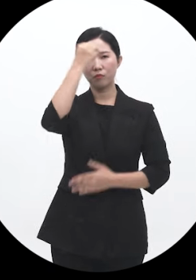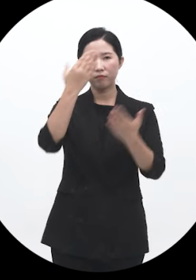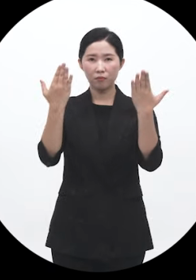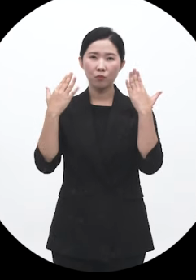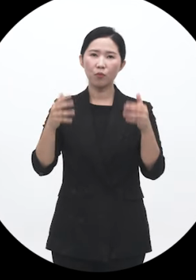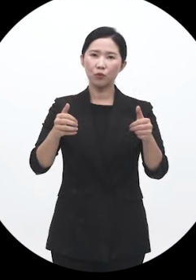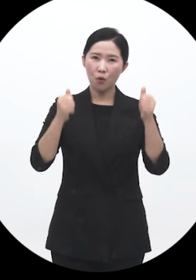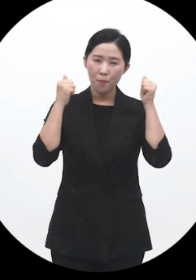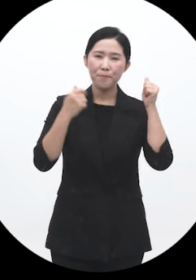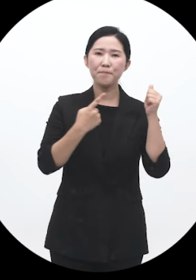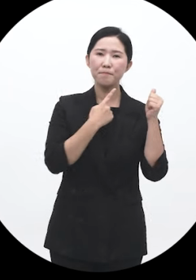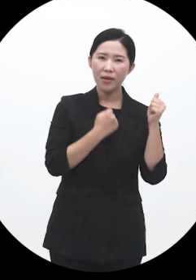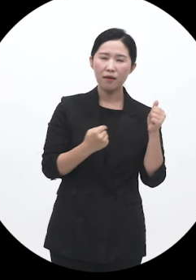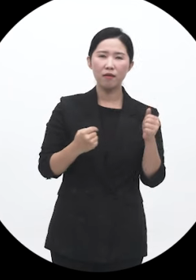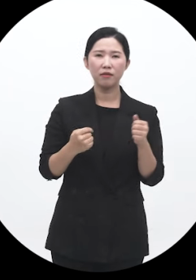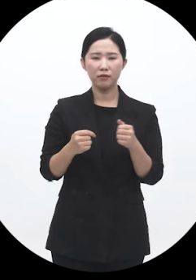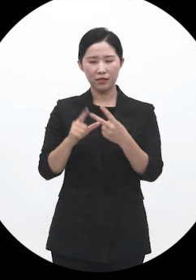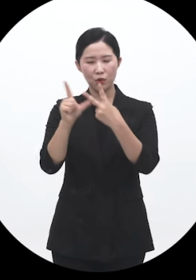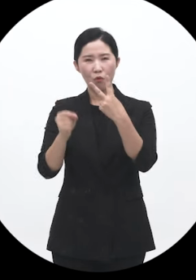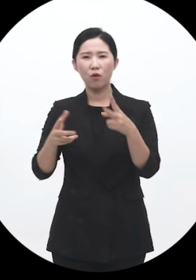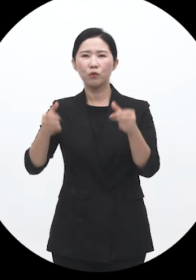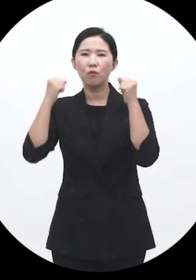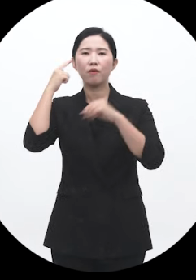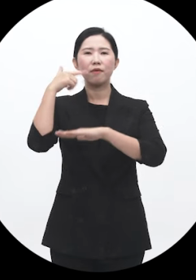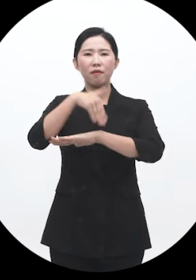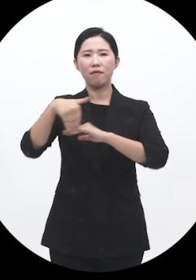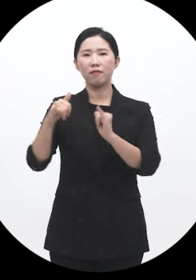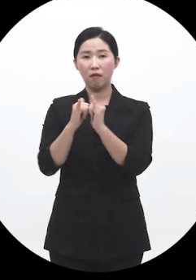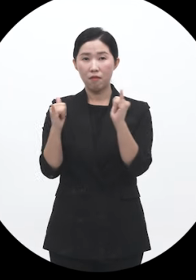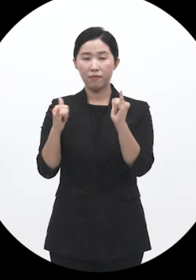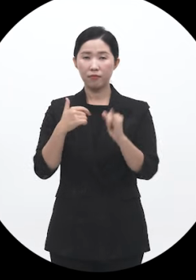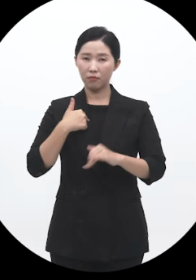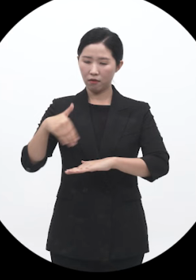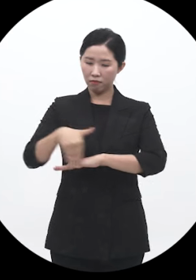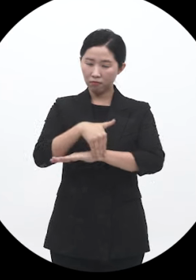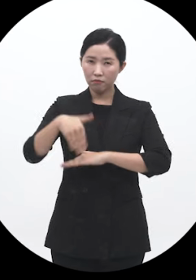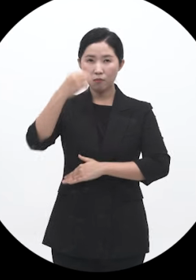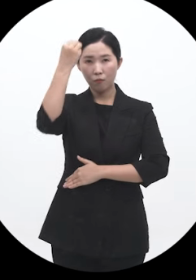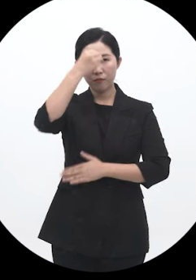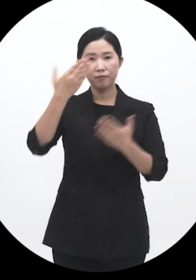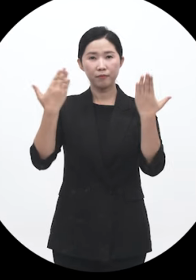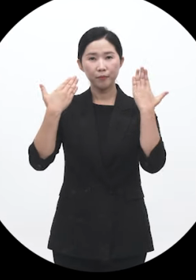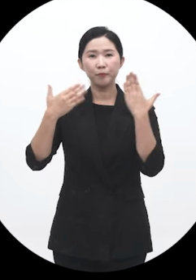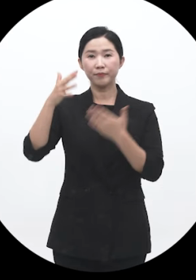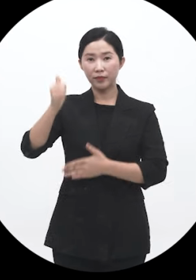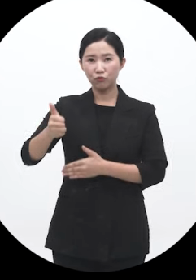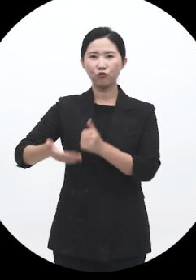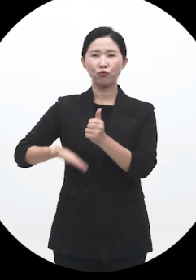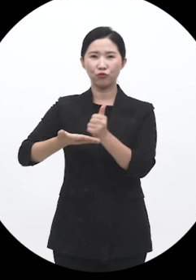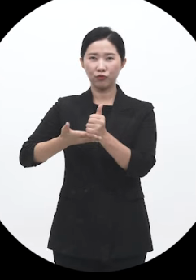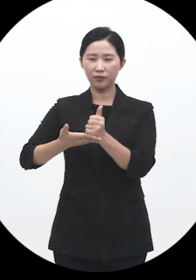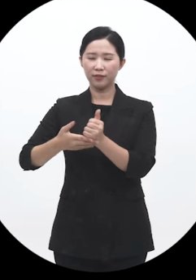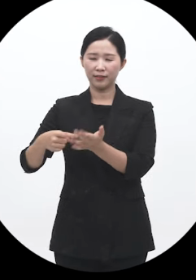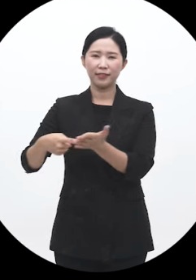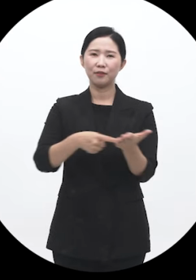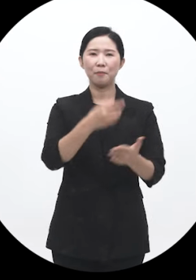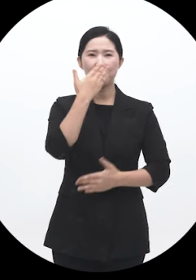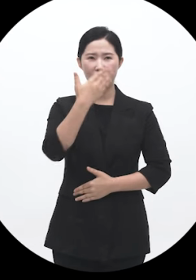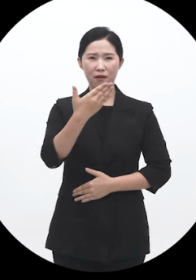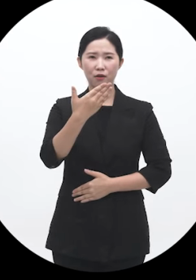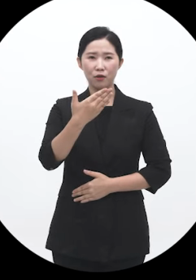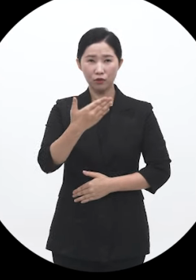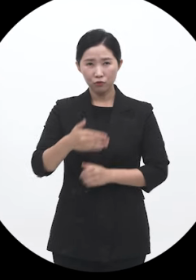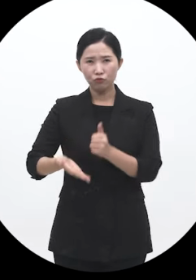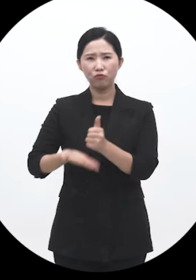또는 졸업 예정자로서 출신 고등학교장의 추천을 받은 자입니다. 추천 전형이기